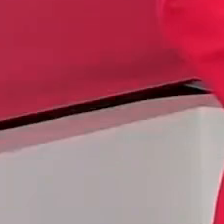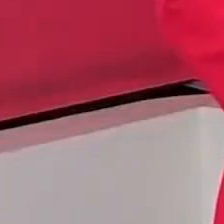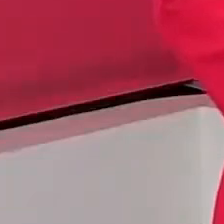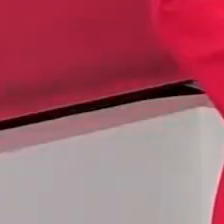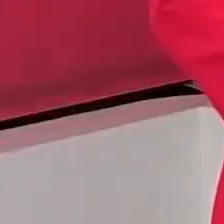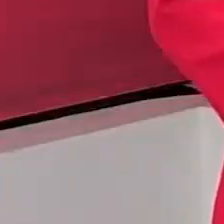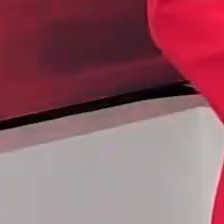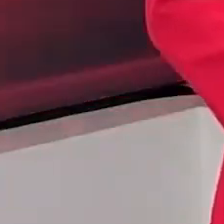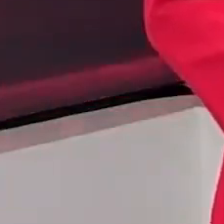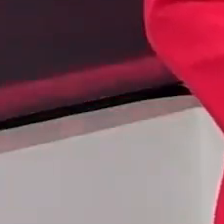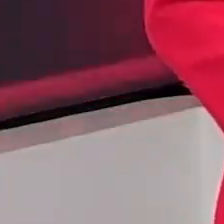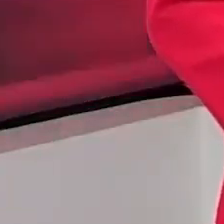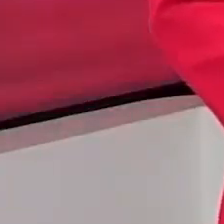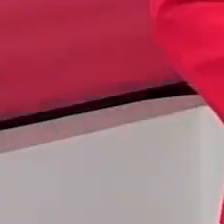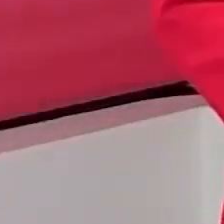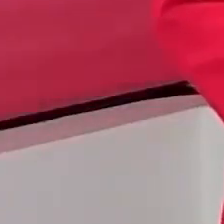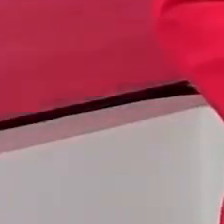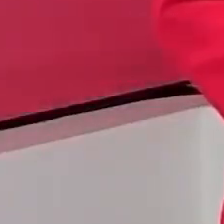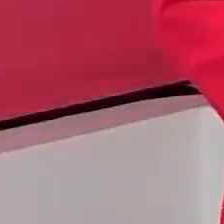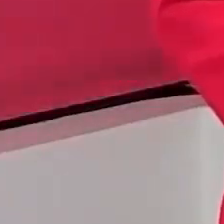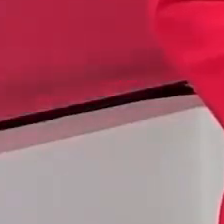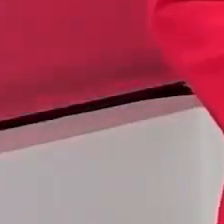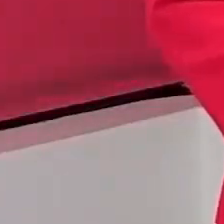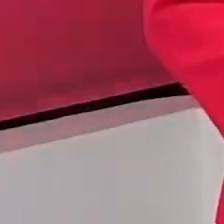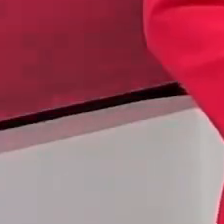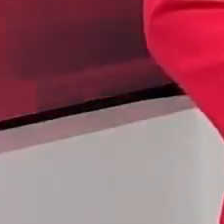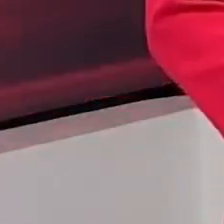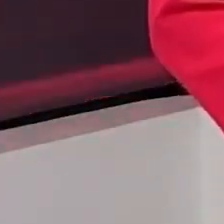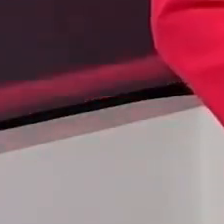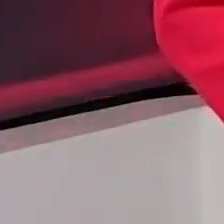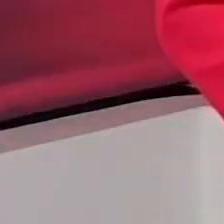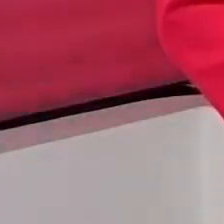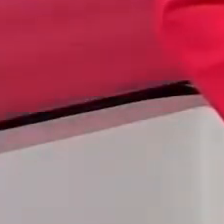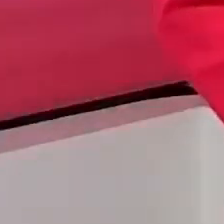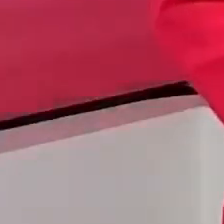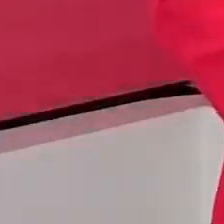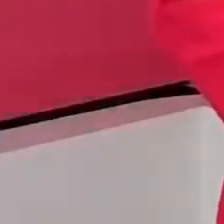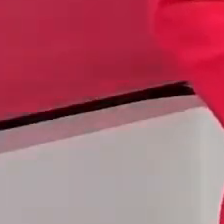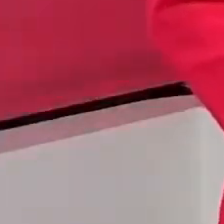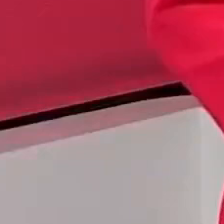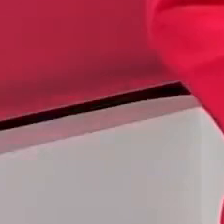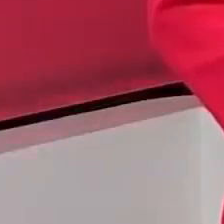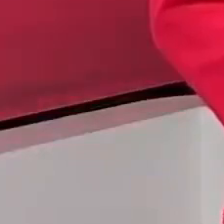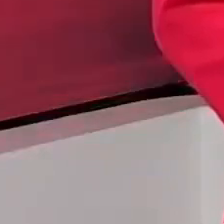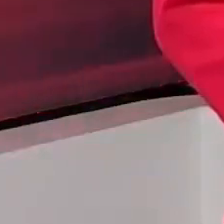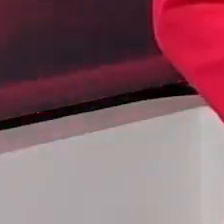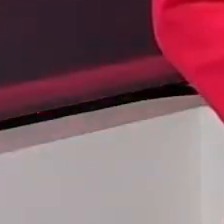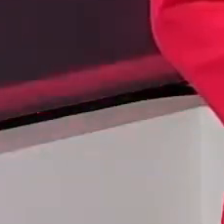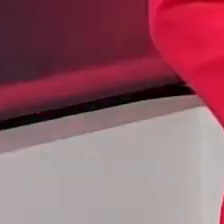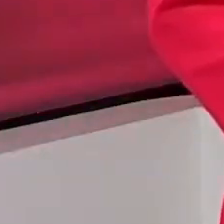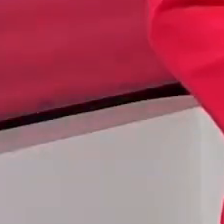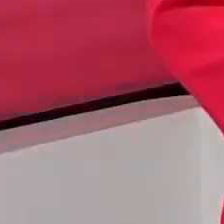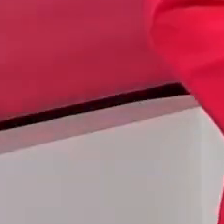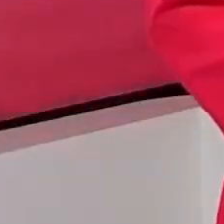Mauna ka sa mga balita, bisitahin at mag-subscribe sa GMA Integrated News sa YouTube. Sa mga kapuso abroad,